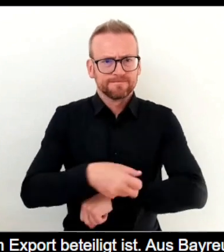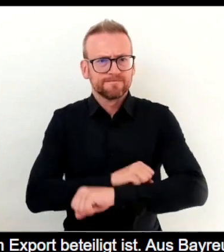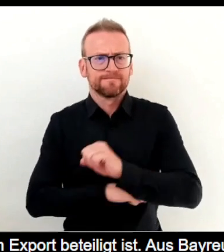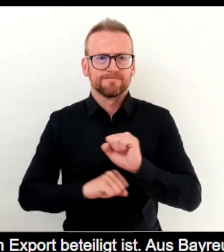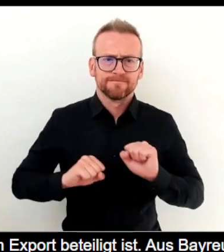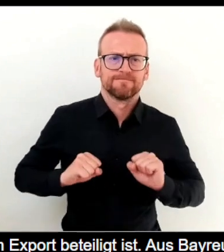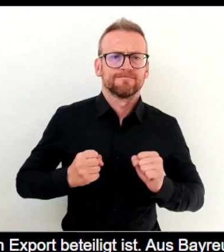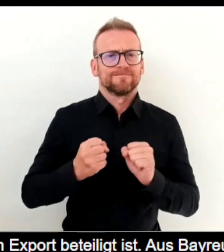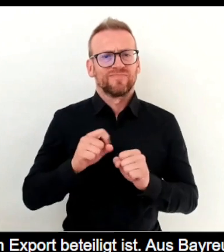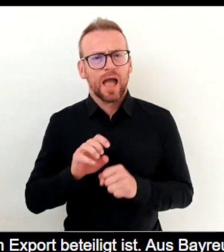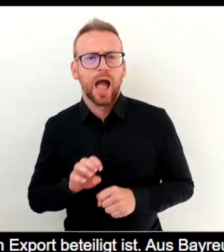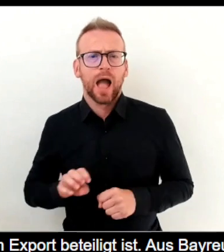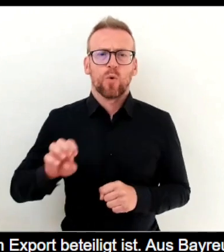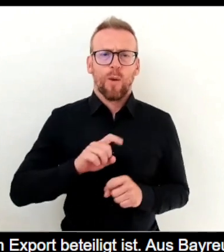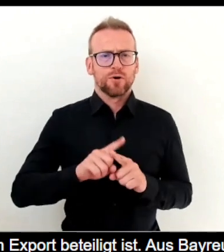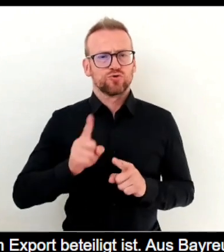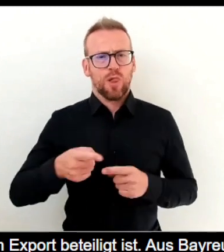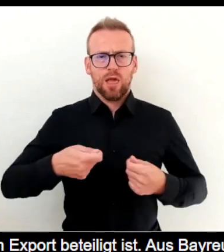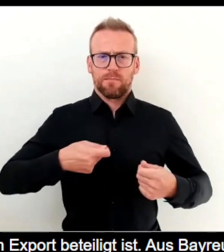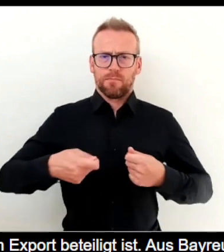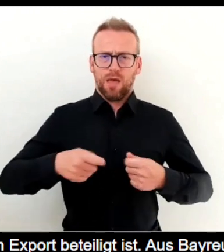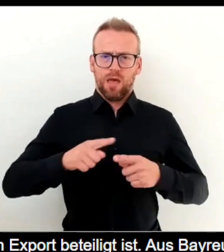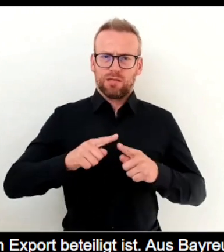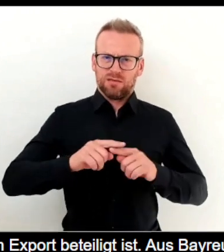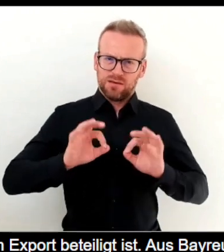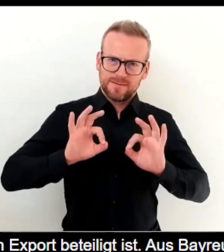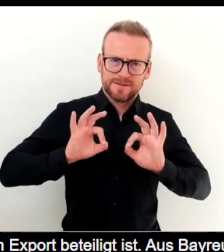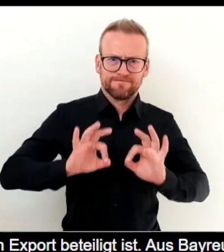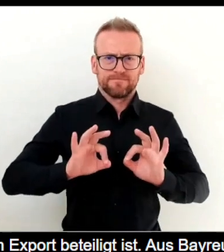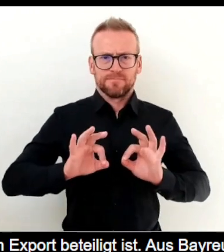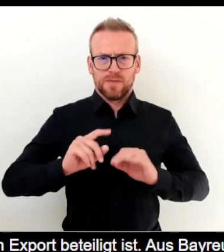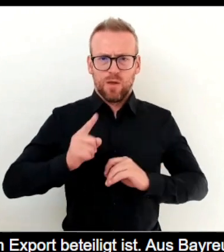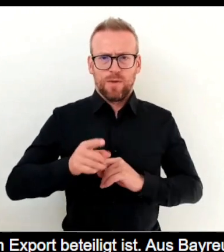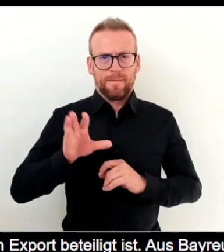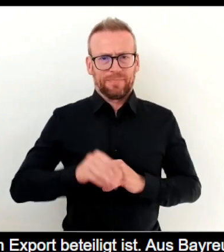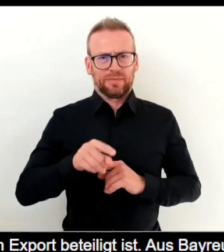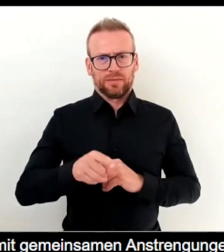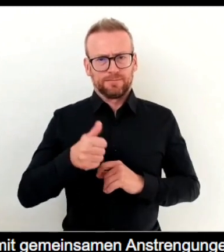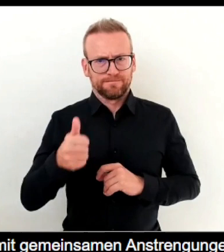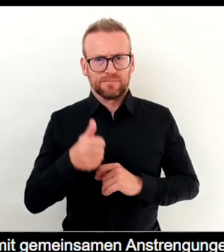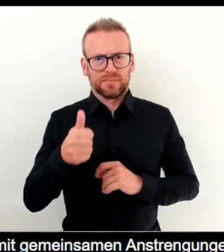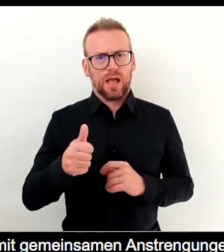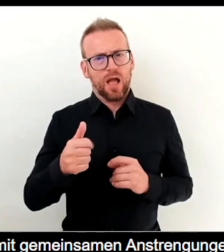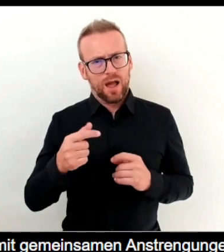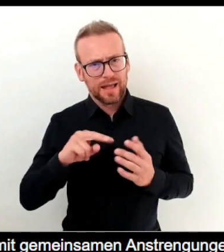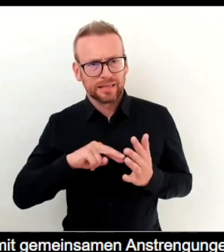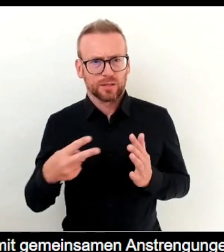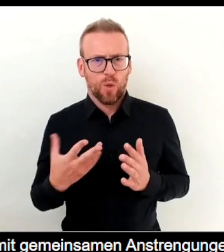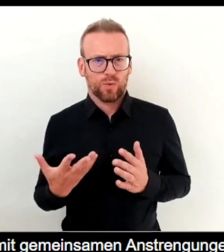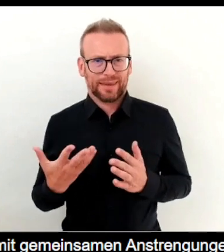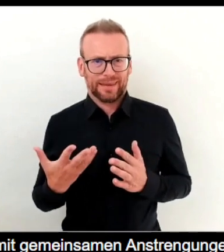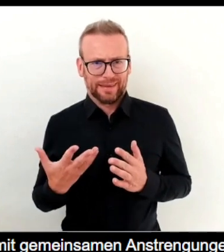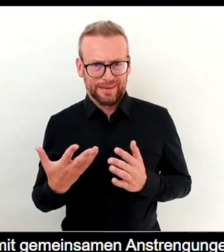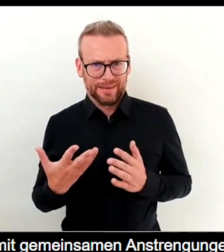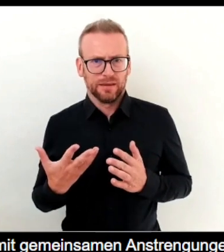Arbeit, nämlich unser Asyl und Migrationspakt, bei dem ich zuversichtlich bin, dass wir in dieser Legislaturperiode